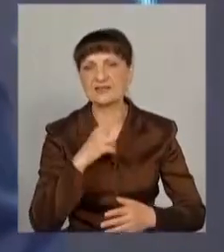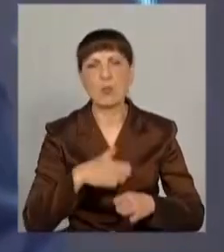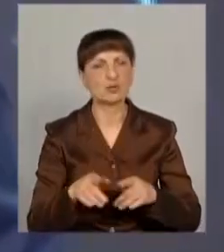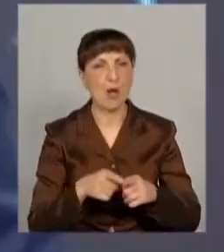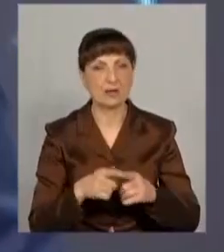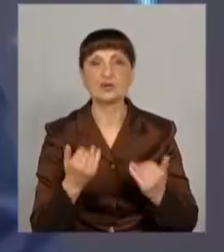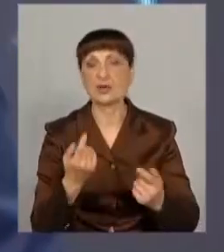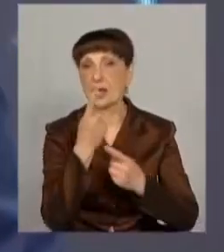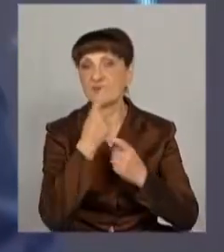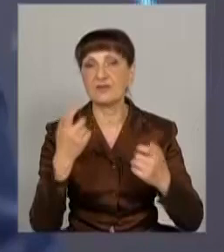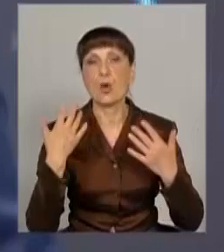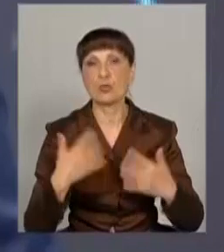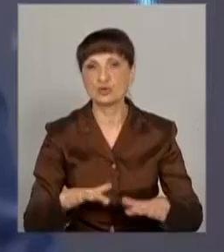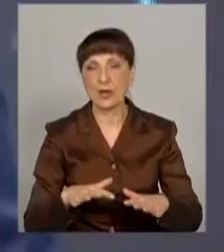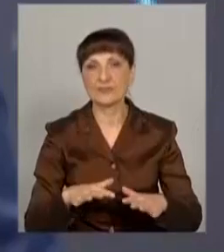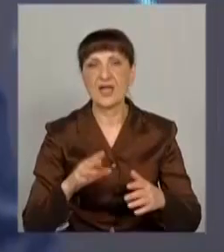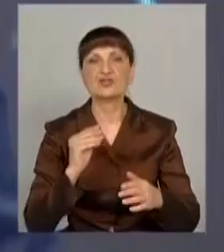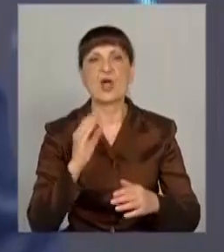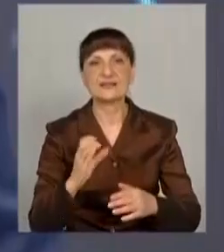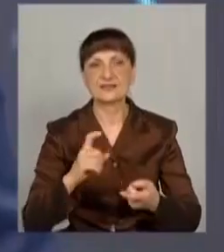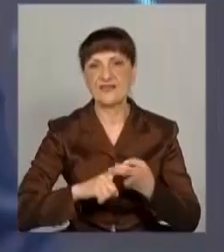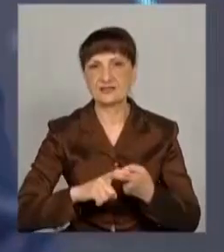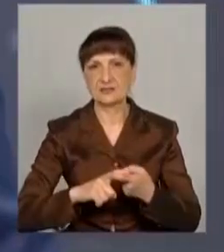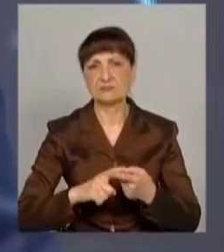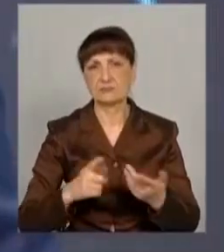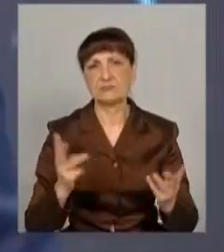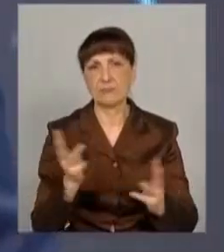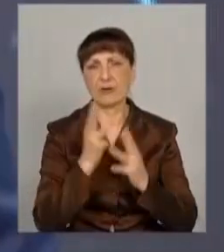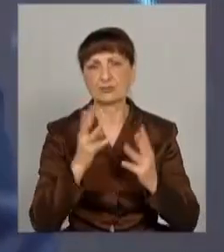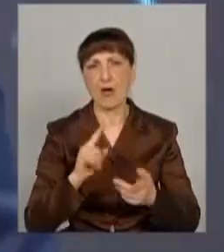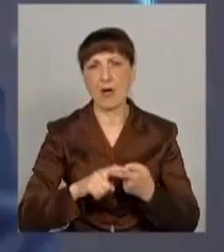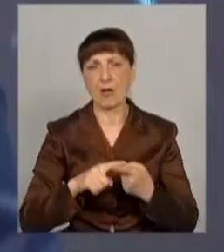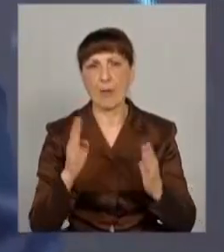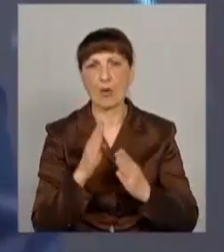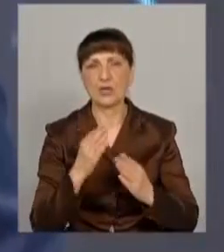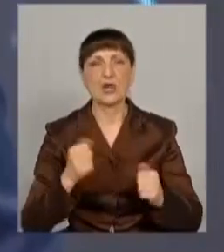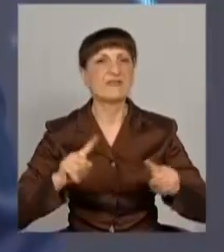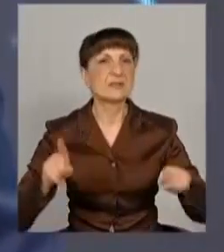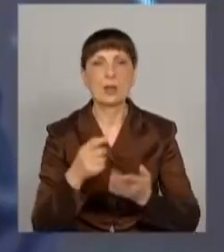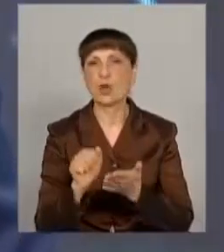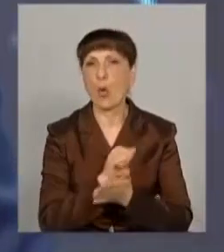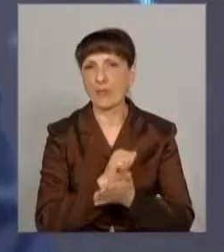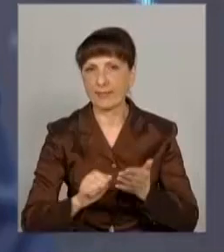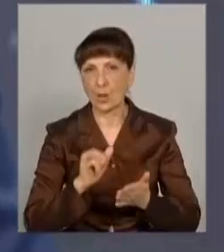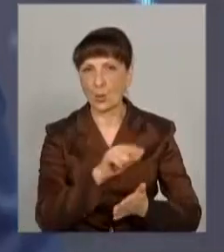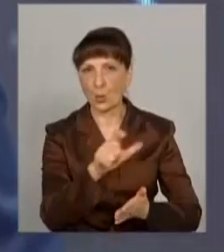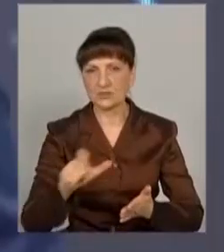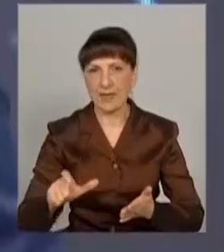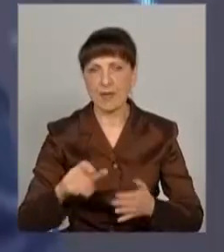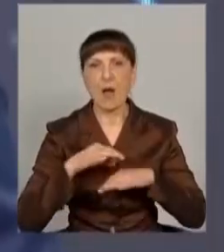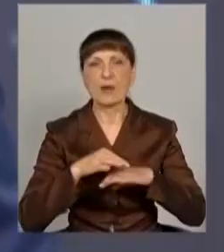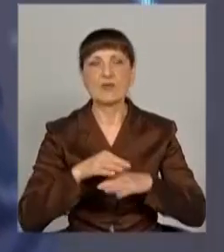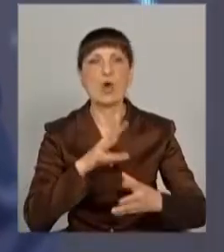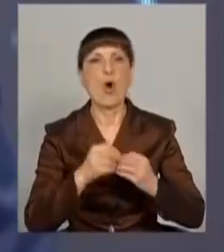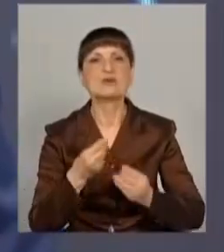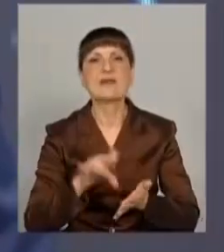Сейчас объявили ЧС техногенного характера. Сейчас готовим, полностью восстанавливаем документы. Проводится оценка. Как